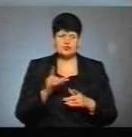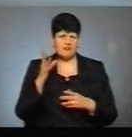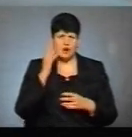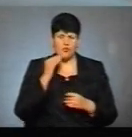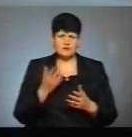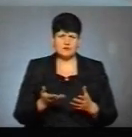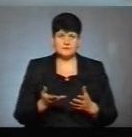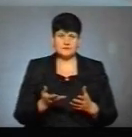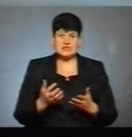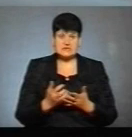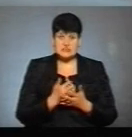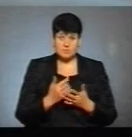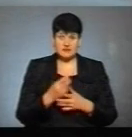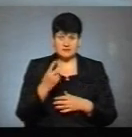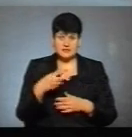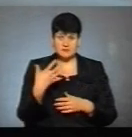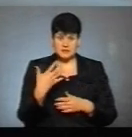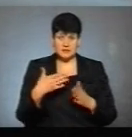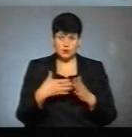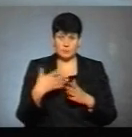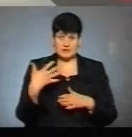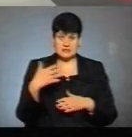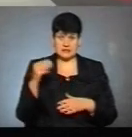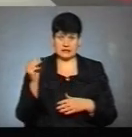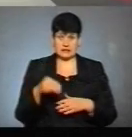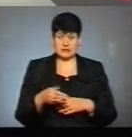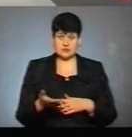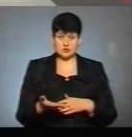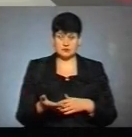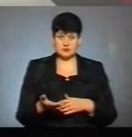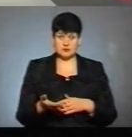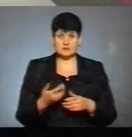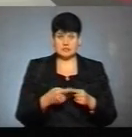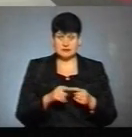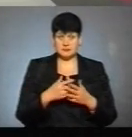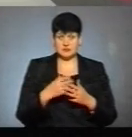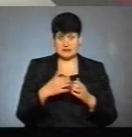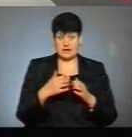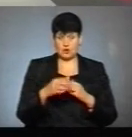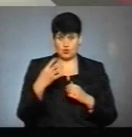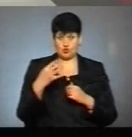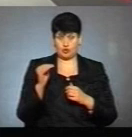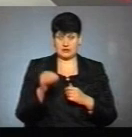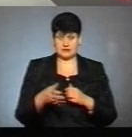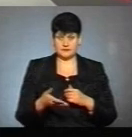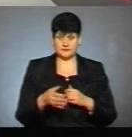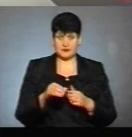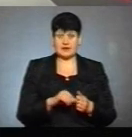враховували. Заробляли від 25 до 50 тисяч. Візьмемо середнє, нехай це буде 40. Тобто ті особи, які